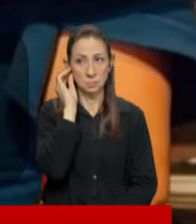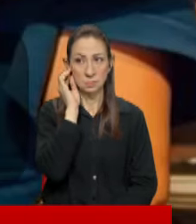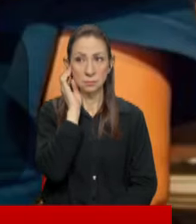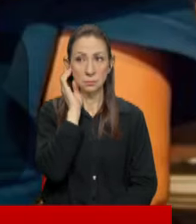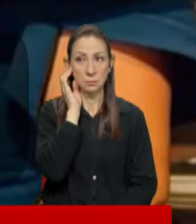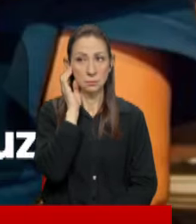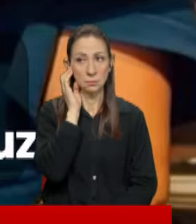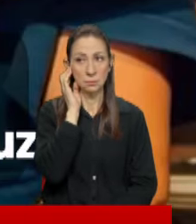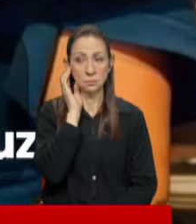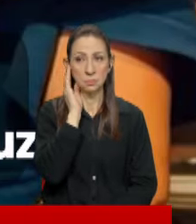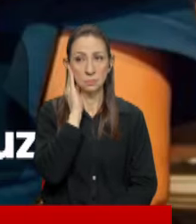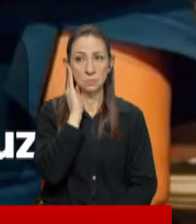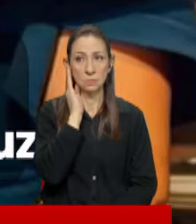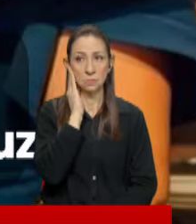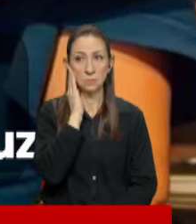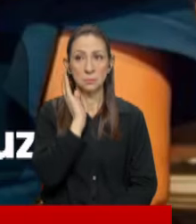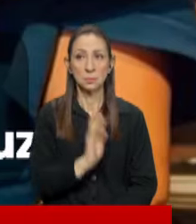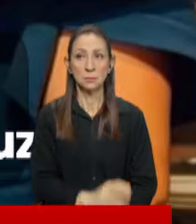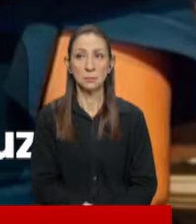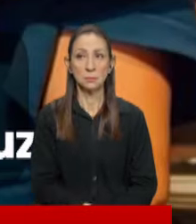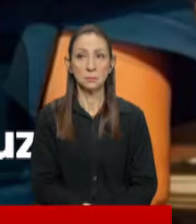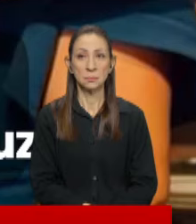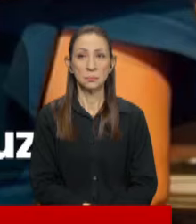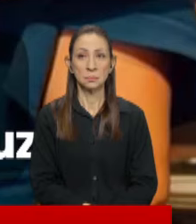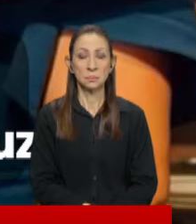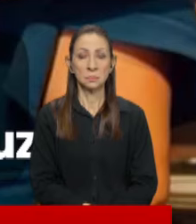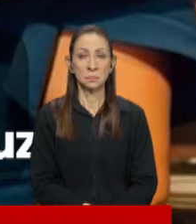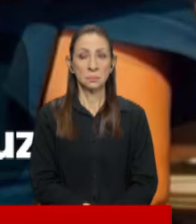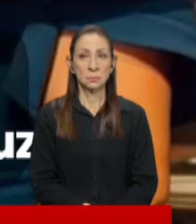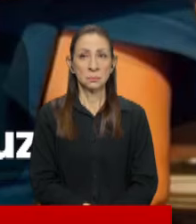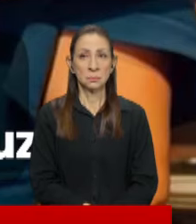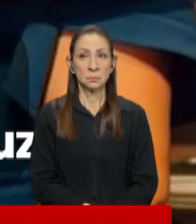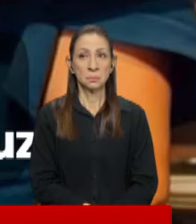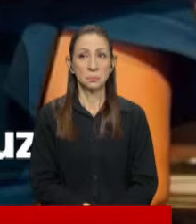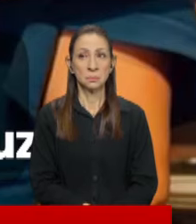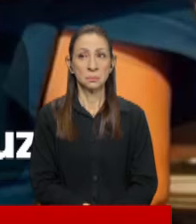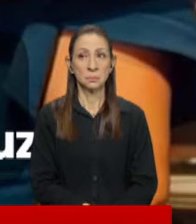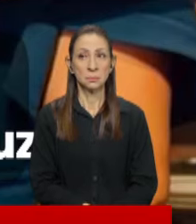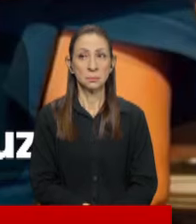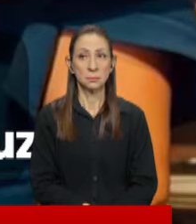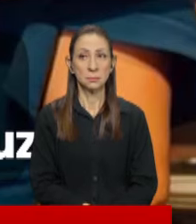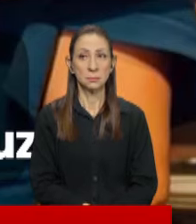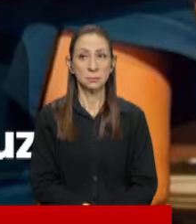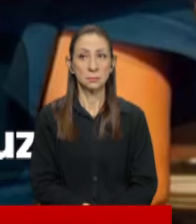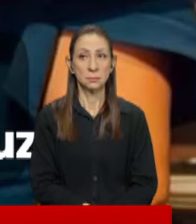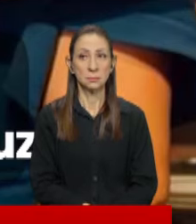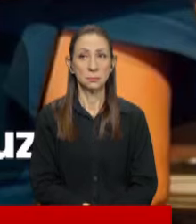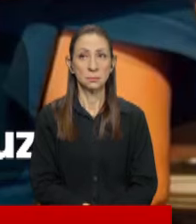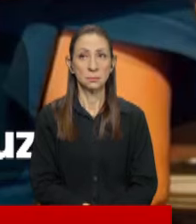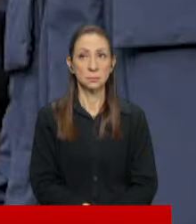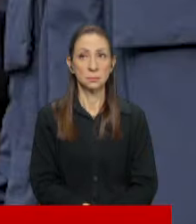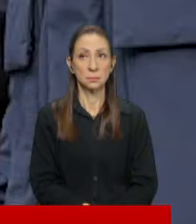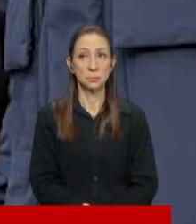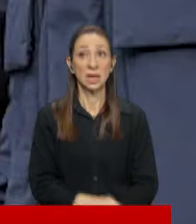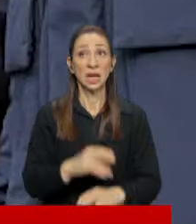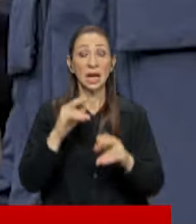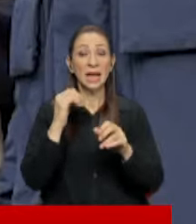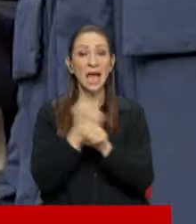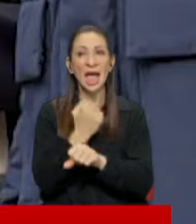yaşama sevincinin elinden alınmasını istiyoruz. Pelin'e ve bizlere yaşattığı acıyı her dakika bedeninde hissetsin istiyoruz.